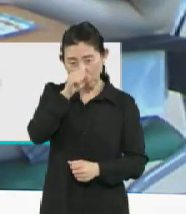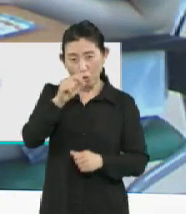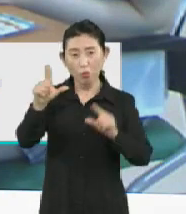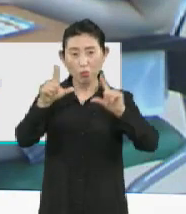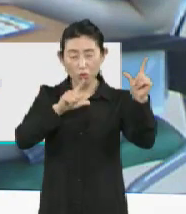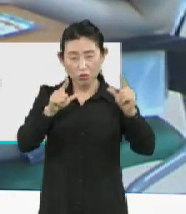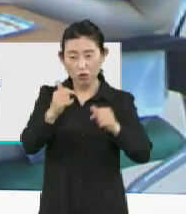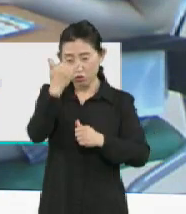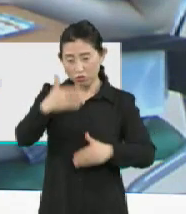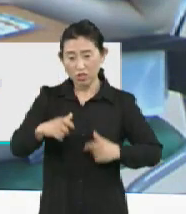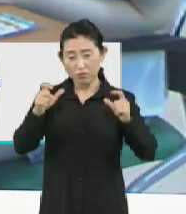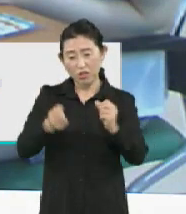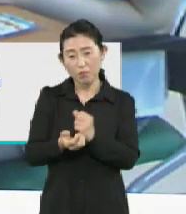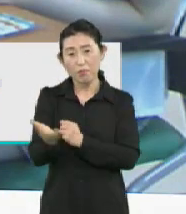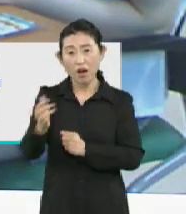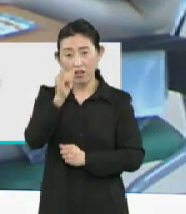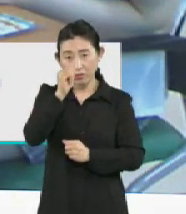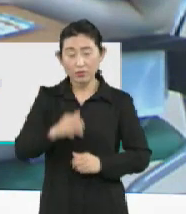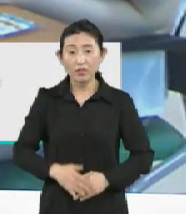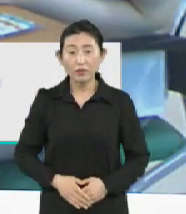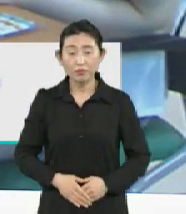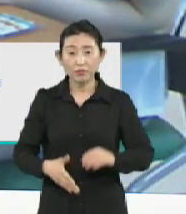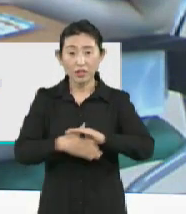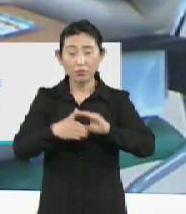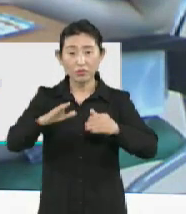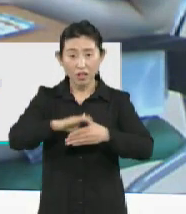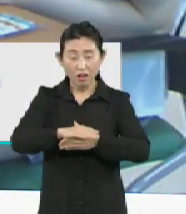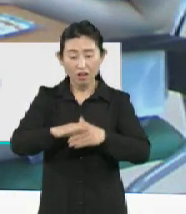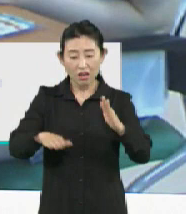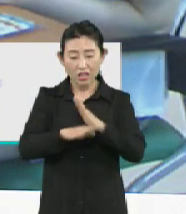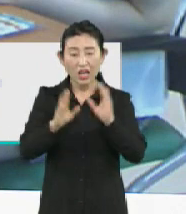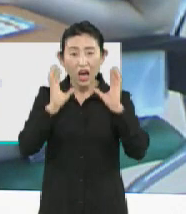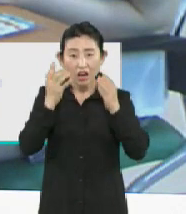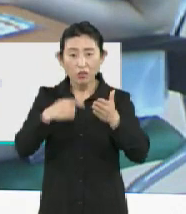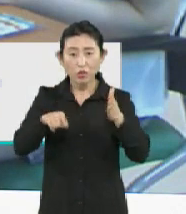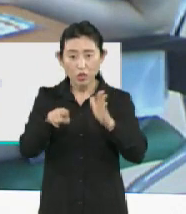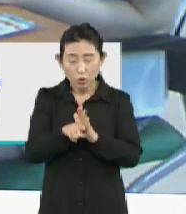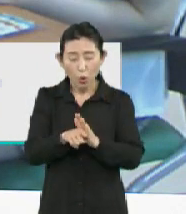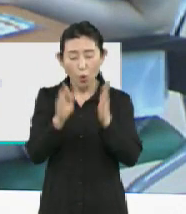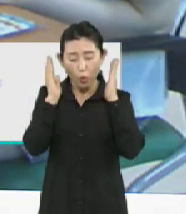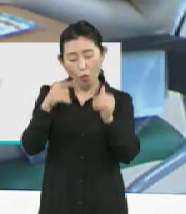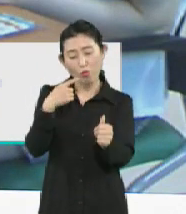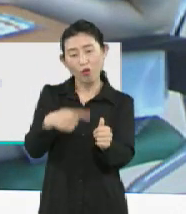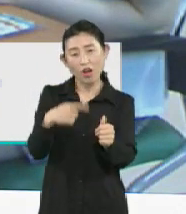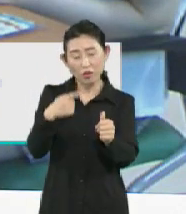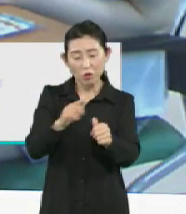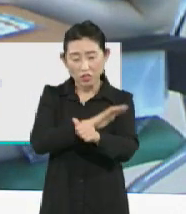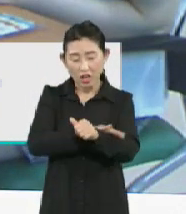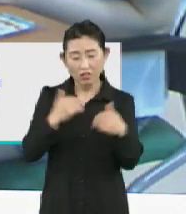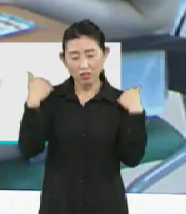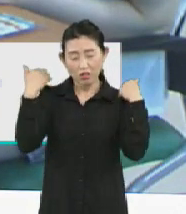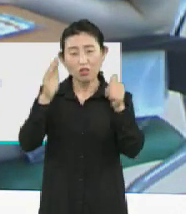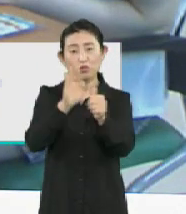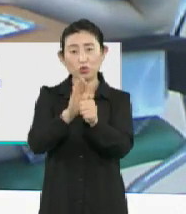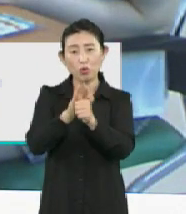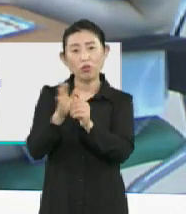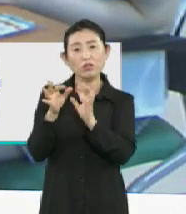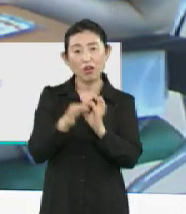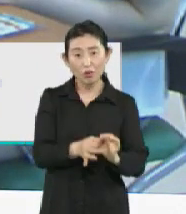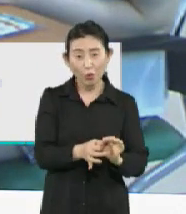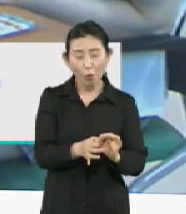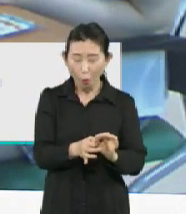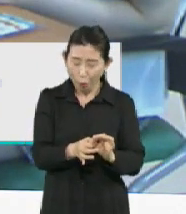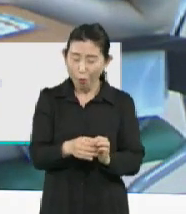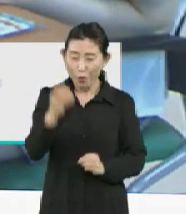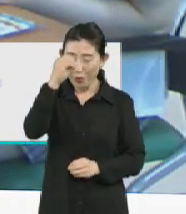확대됩니다. 바로 다문화 가정 아이들을 위해 언니와 오빠가 돼서 공부도 가르쳐주고 성장도 돕는 건데요.